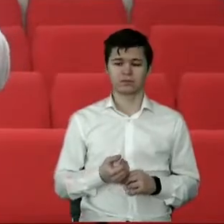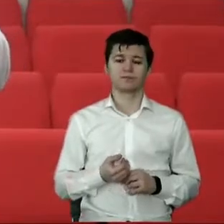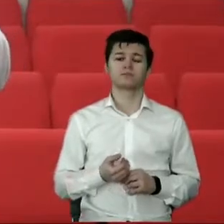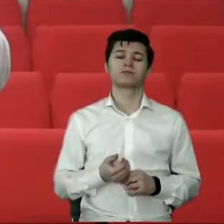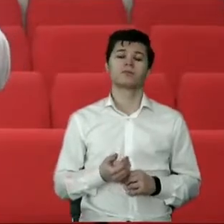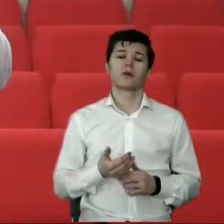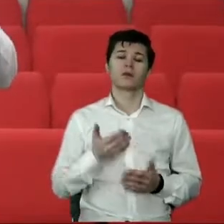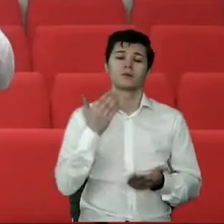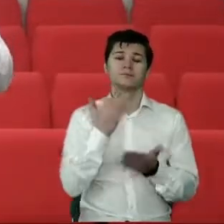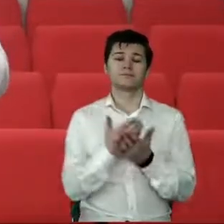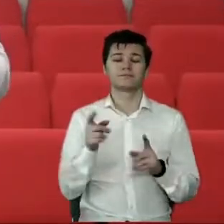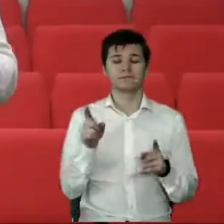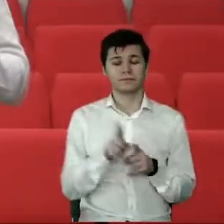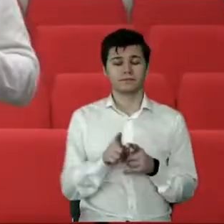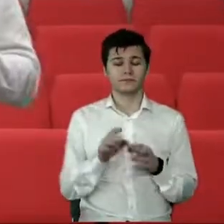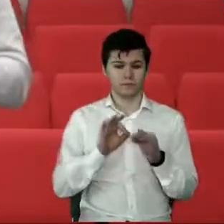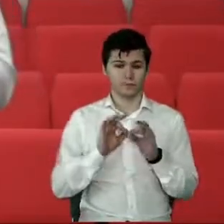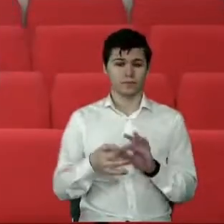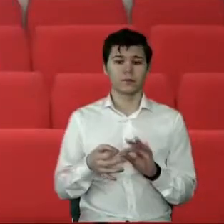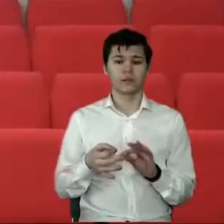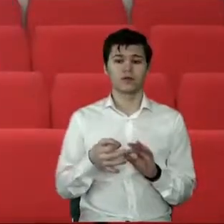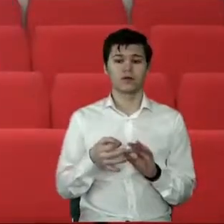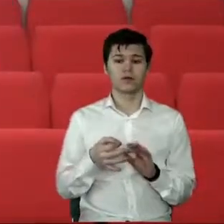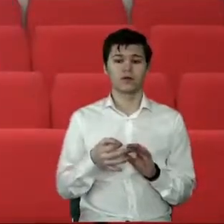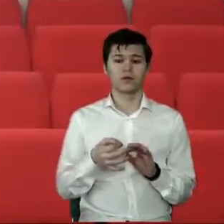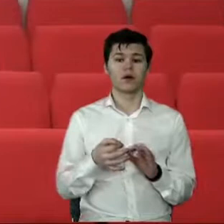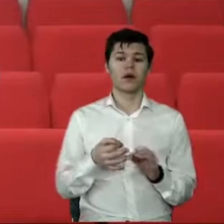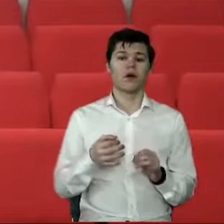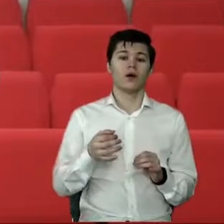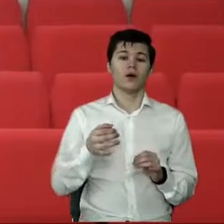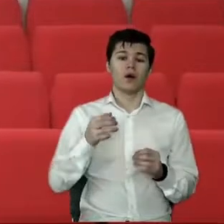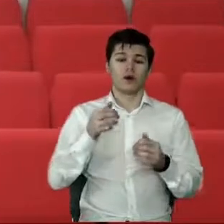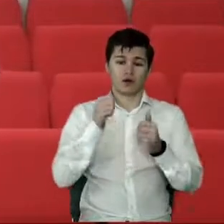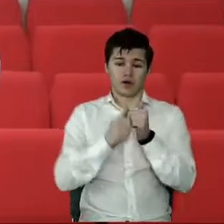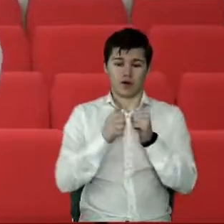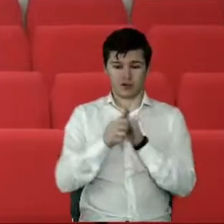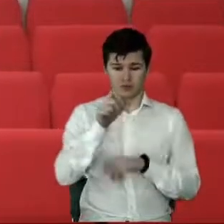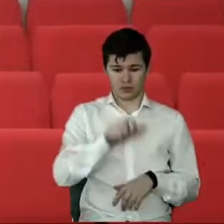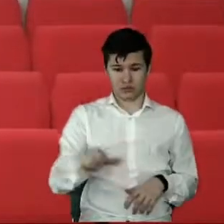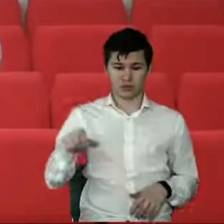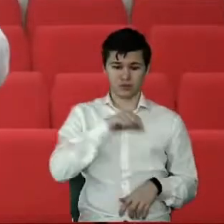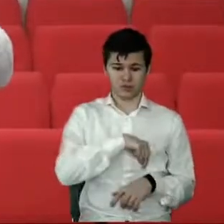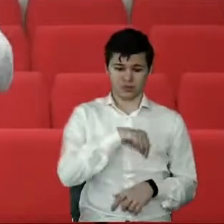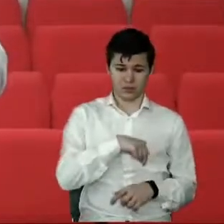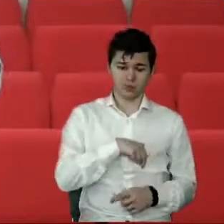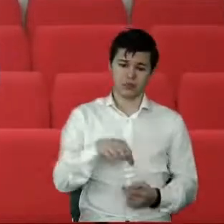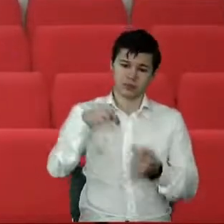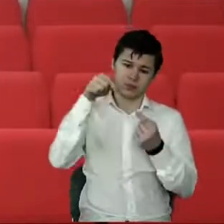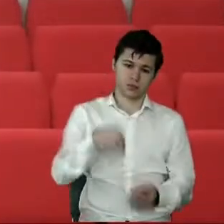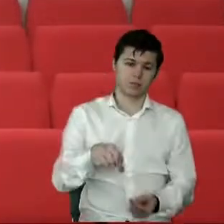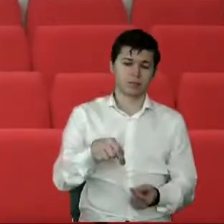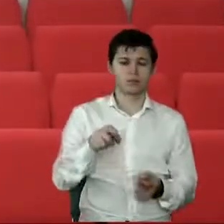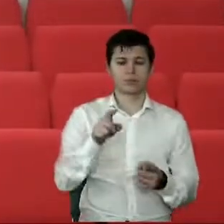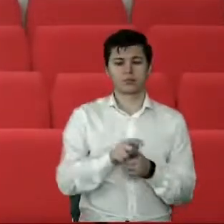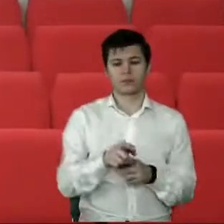Знаете, есть такая расхожая поговорка, что каждый народ заслуживает свою власть. И эту фразу приписывают, гуляет по миру